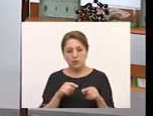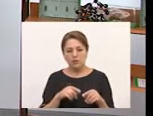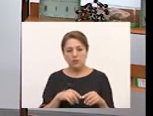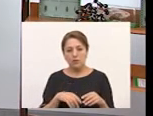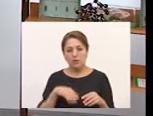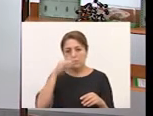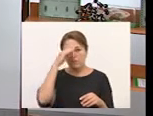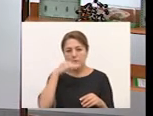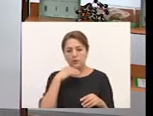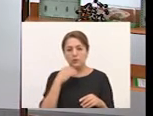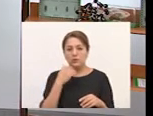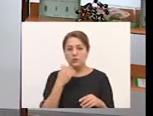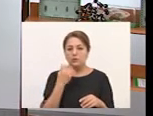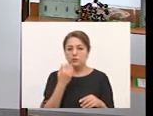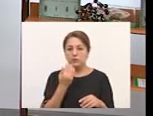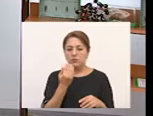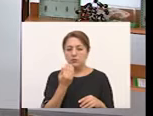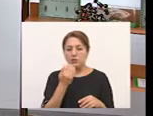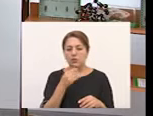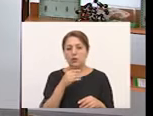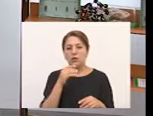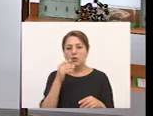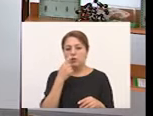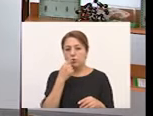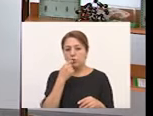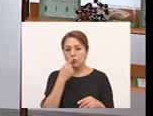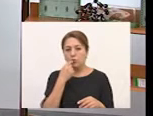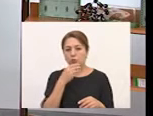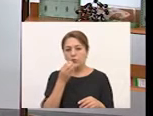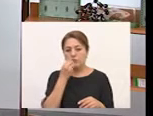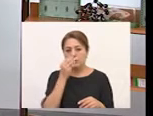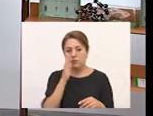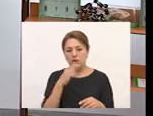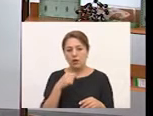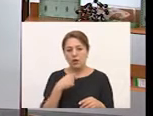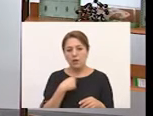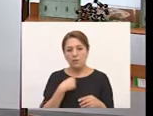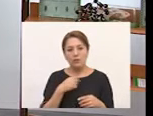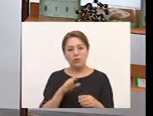ему ворон, — что ты пьешь живую кровь, а я питаюсь мертвечиной».